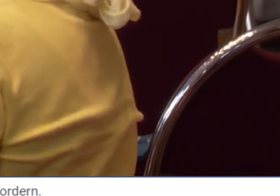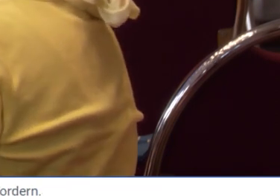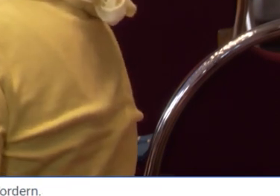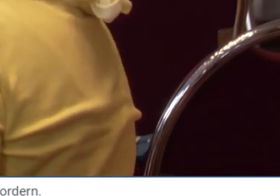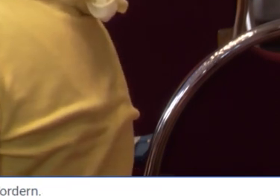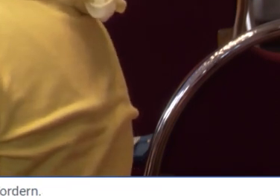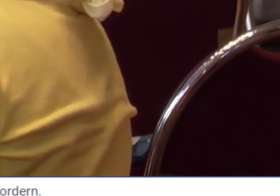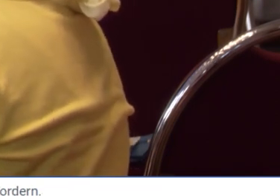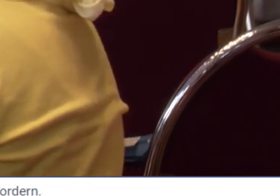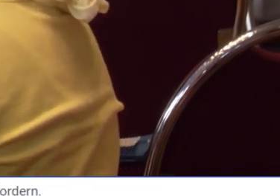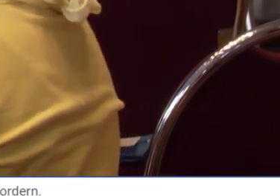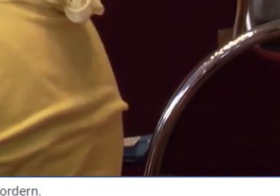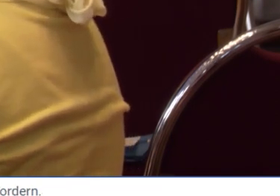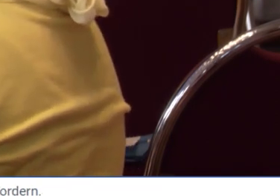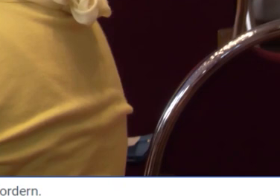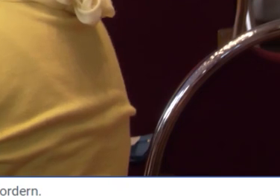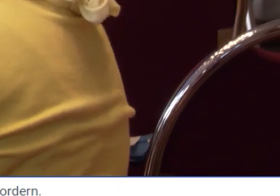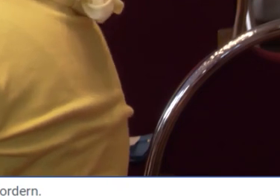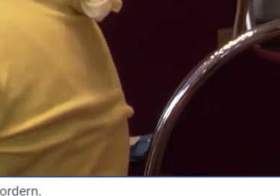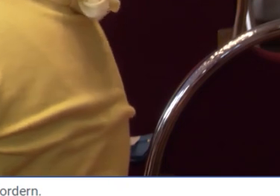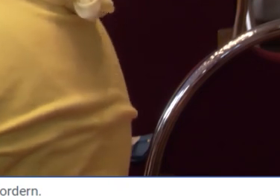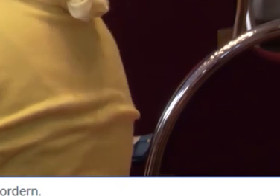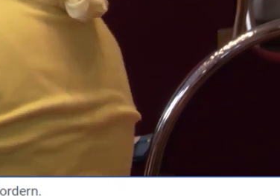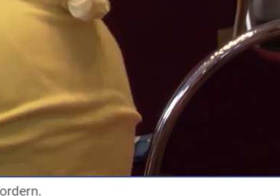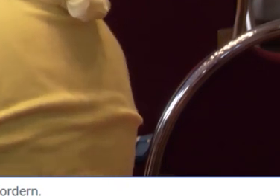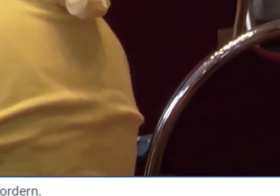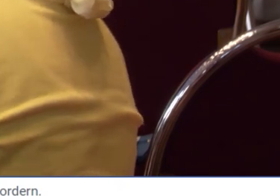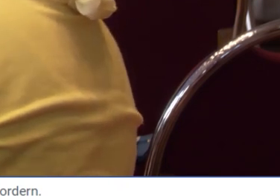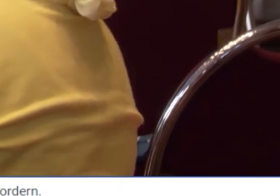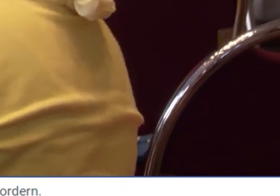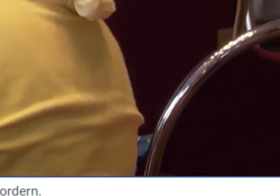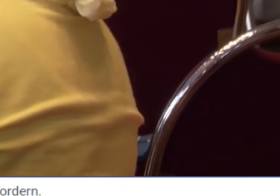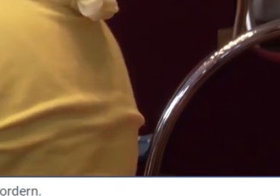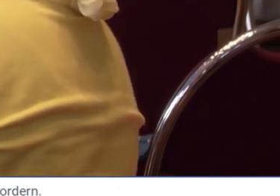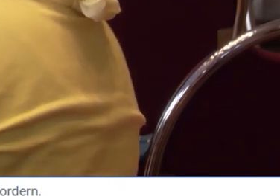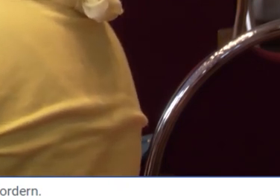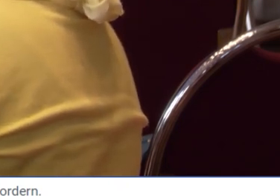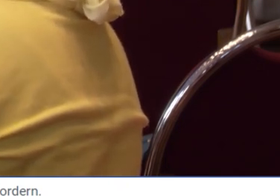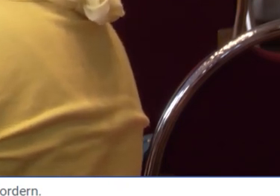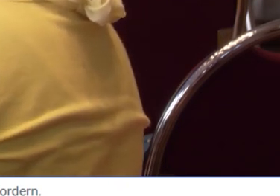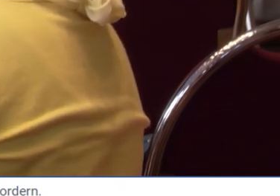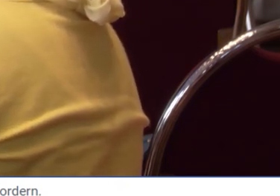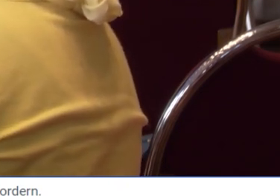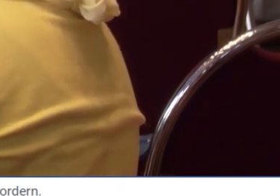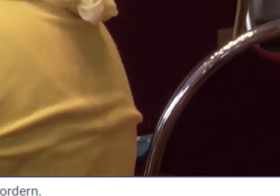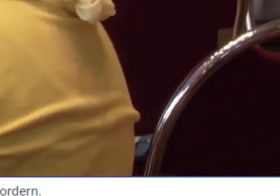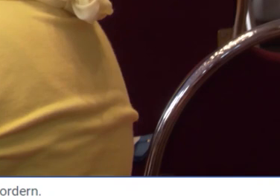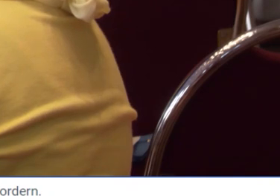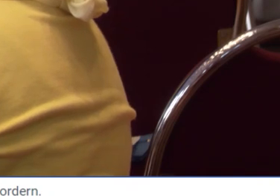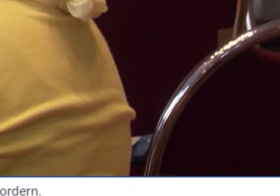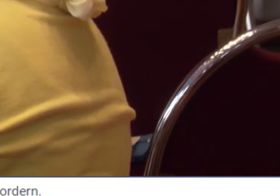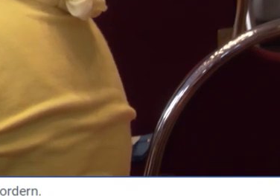dass nicht alle Jugendämter so arbeiten aber ich wollte noch was zum Zusammenarbeit zur TV sagen also auch ich